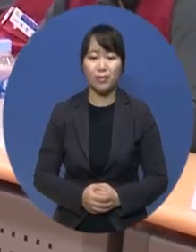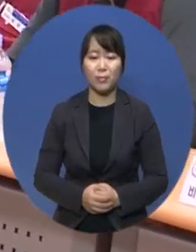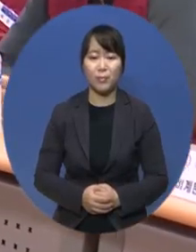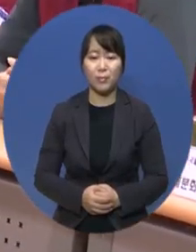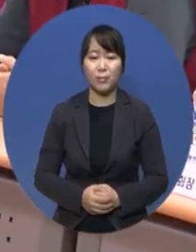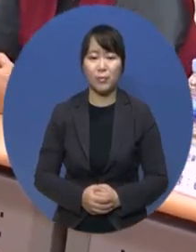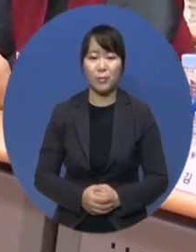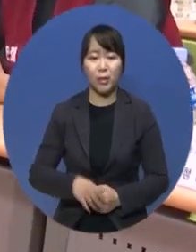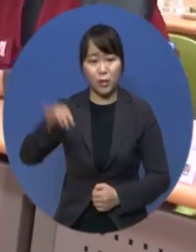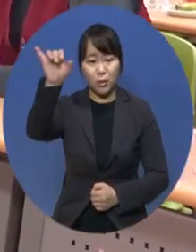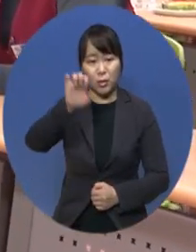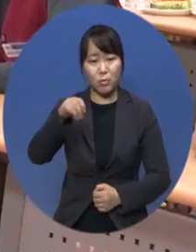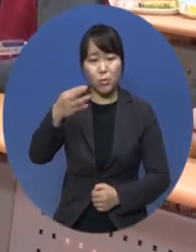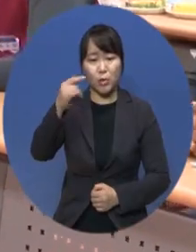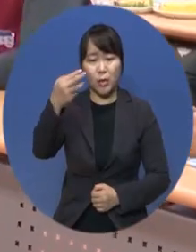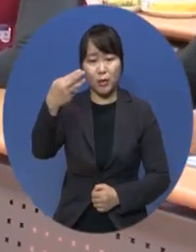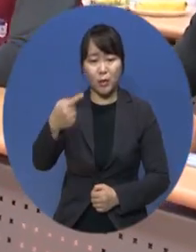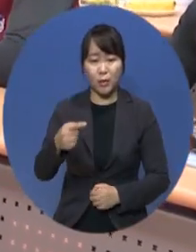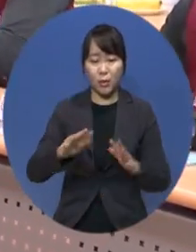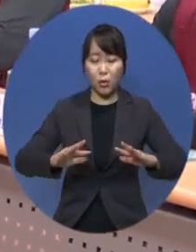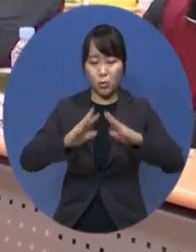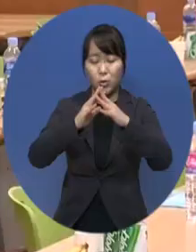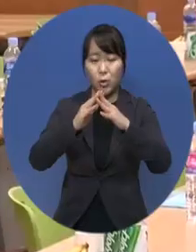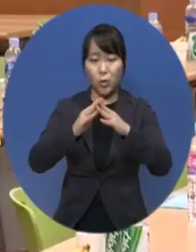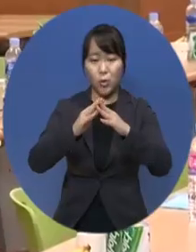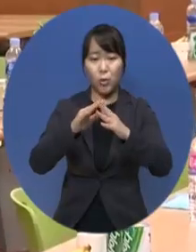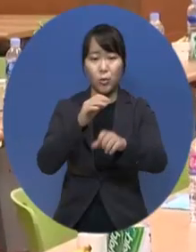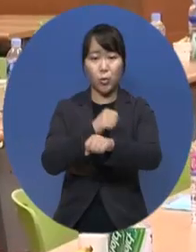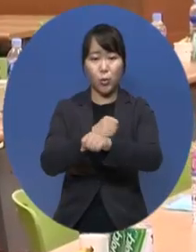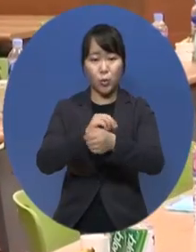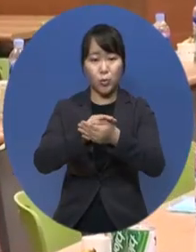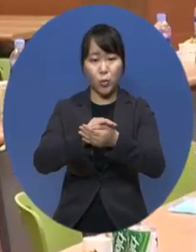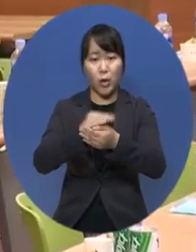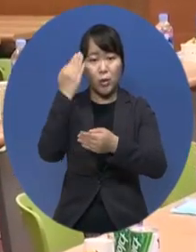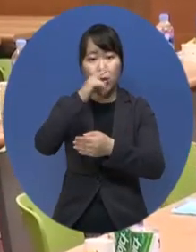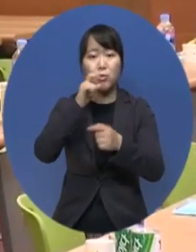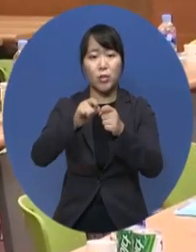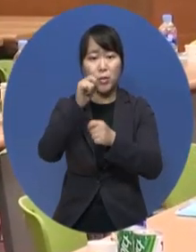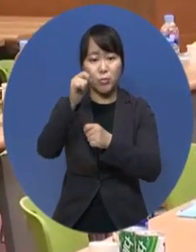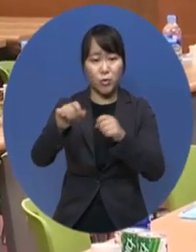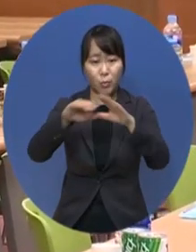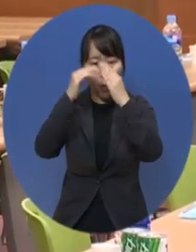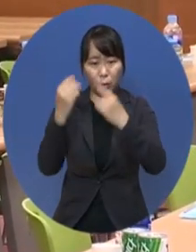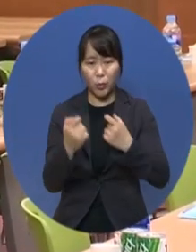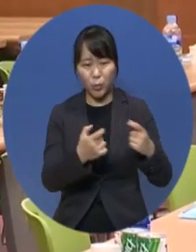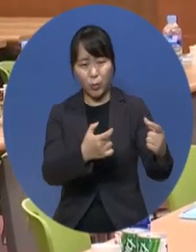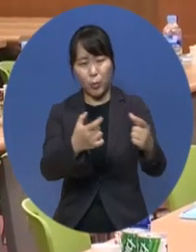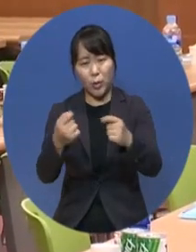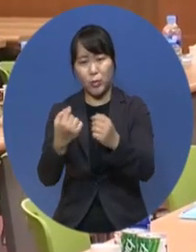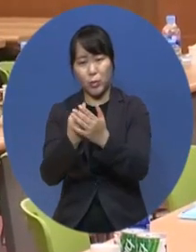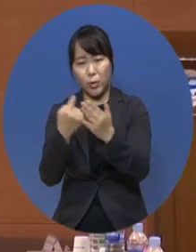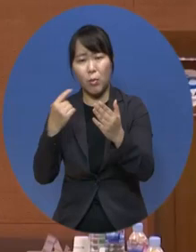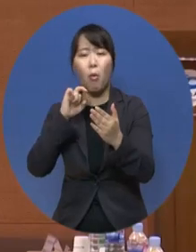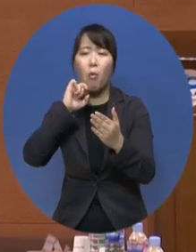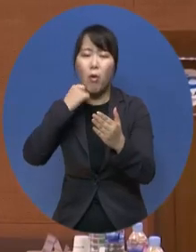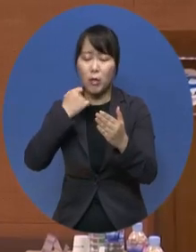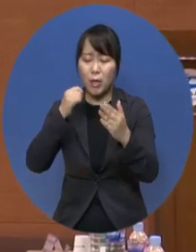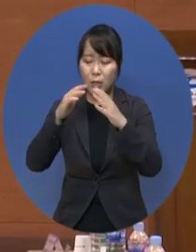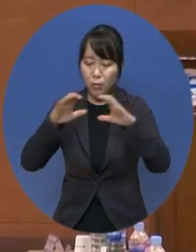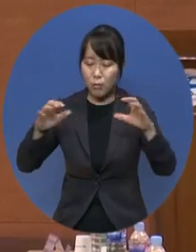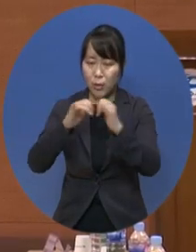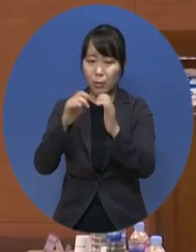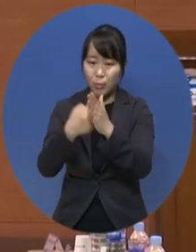전국 플랜트 건설 노동조합 여수지부는 조합원 모두가 하나돼 소외되고 어려운 이웃을